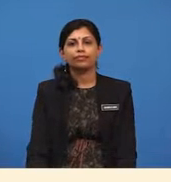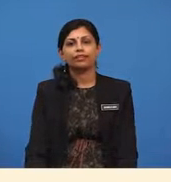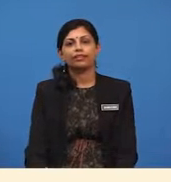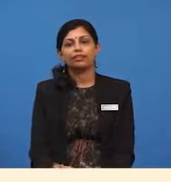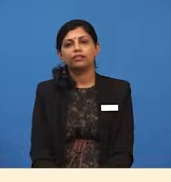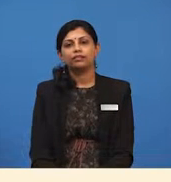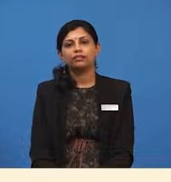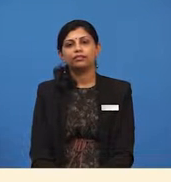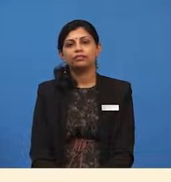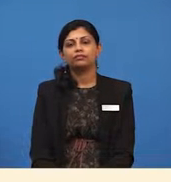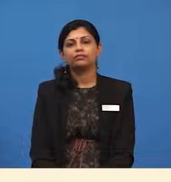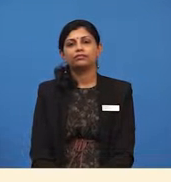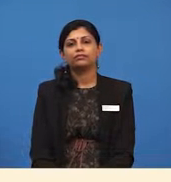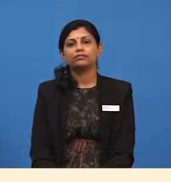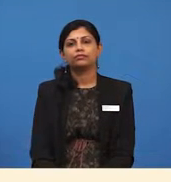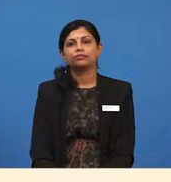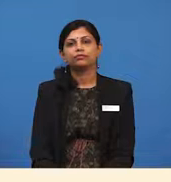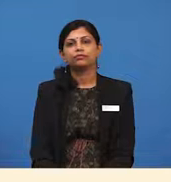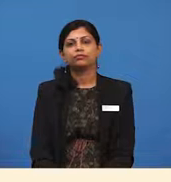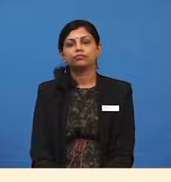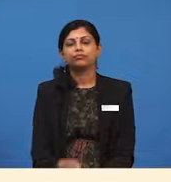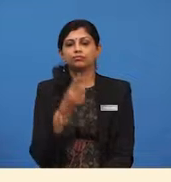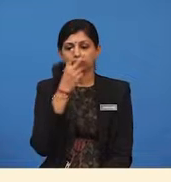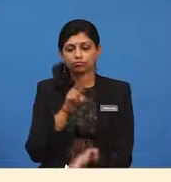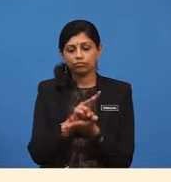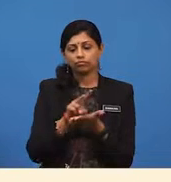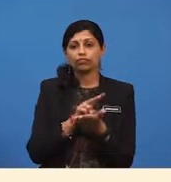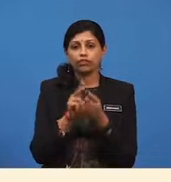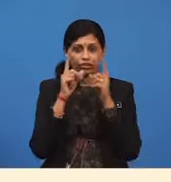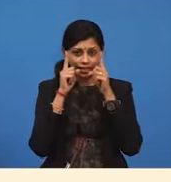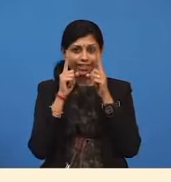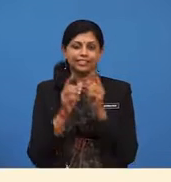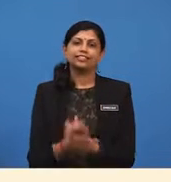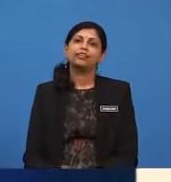magnet, mari kita sama-sama perhatikan klip animasi tersebut.